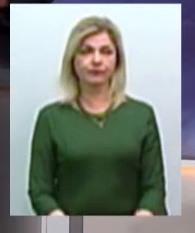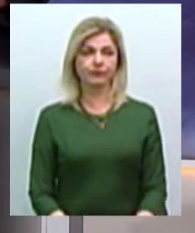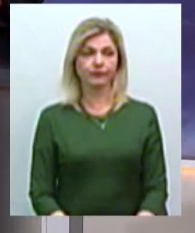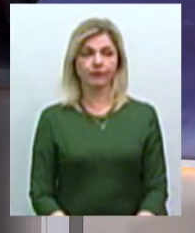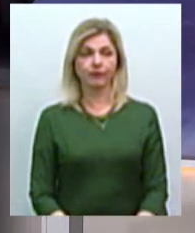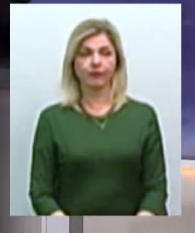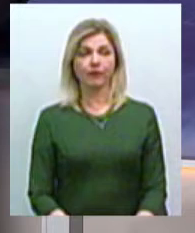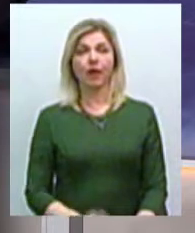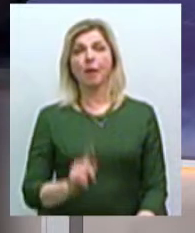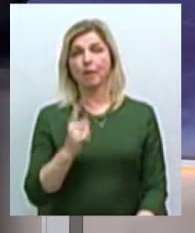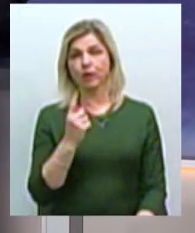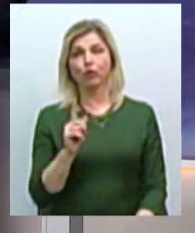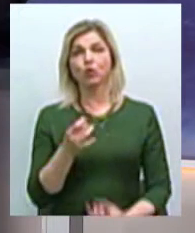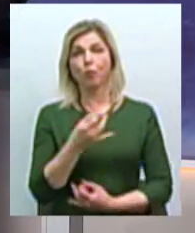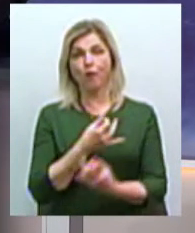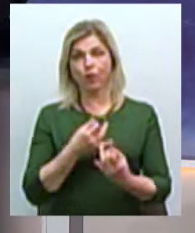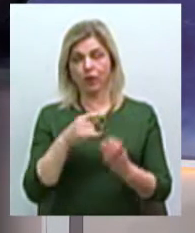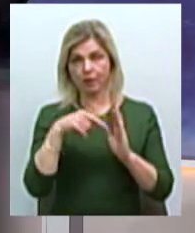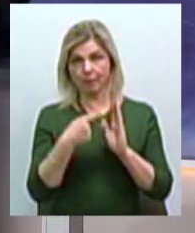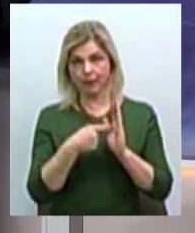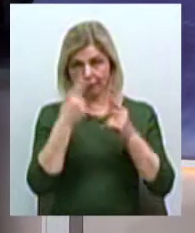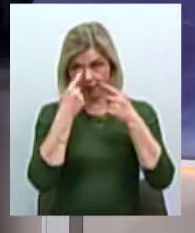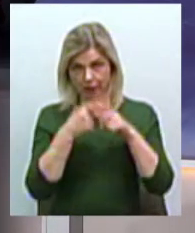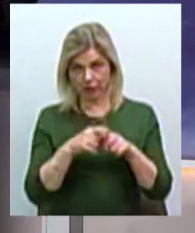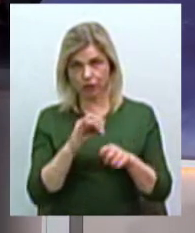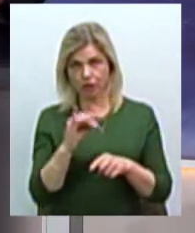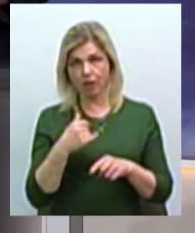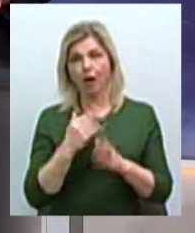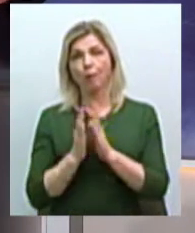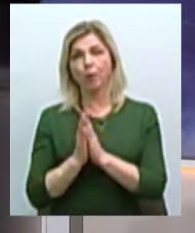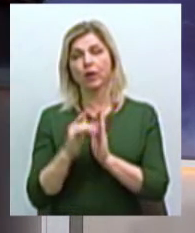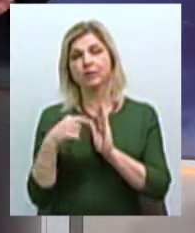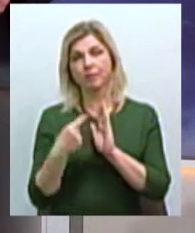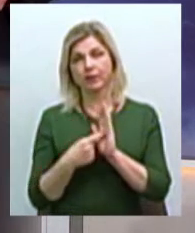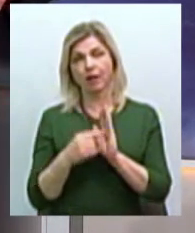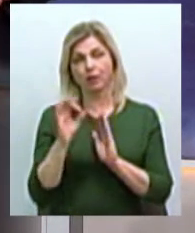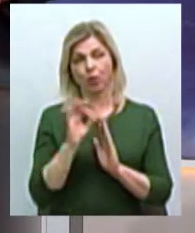Перш ніж обговорювати питання технічні, я попросив вас відповісти на запитання щодо